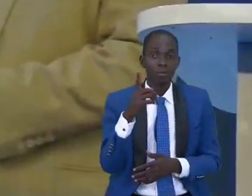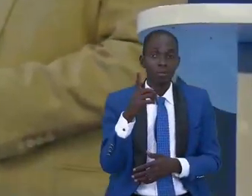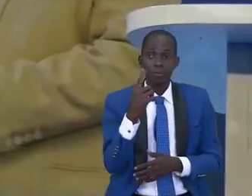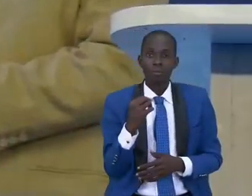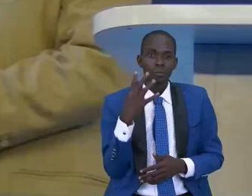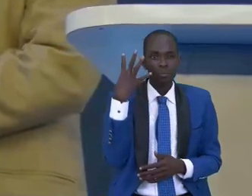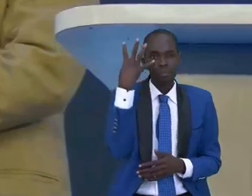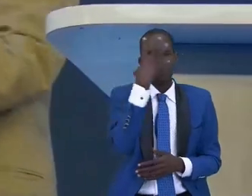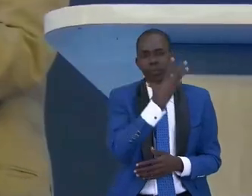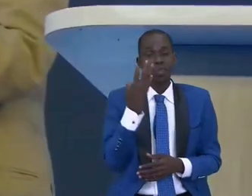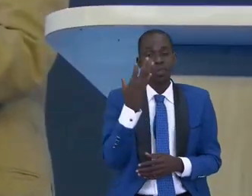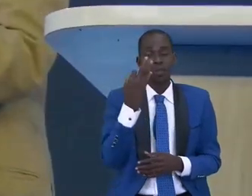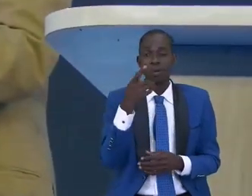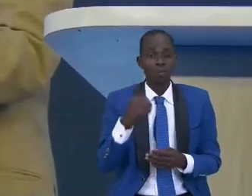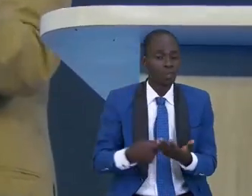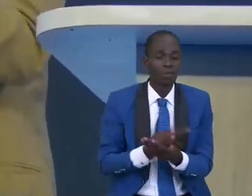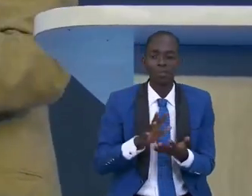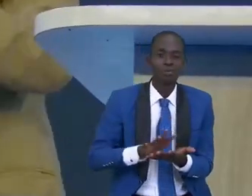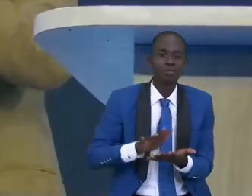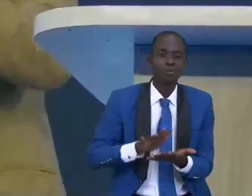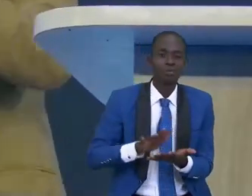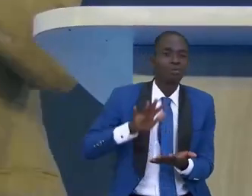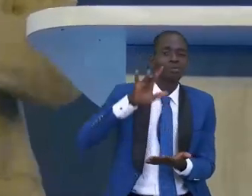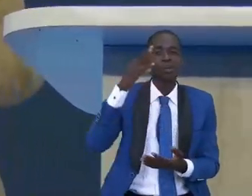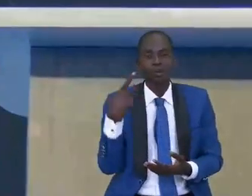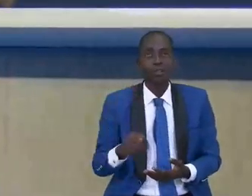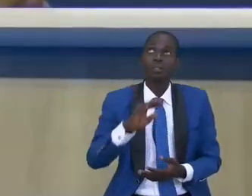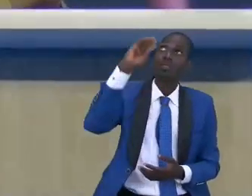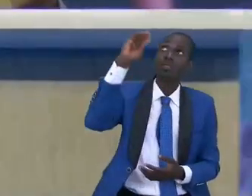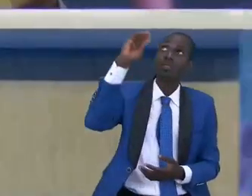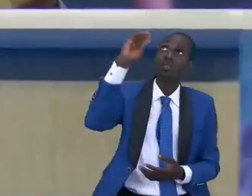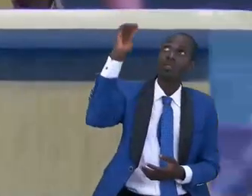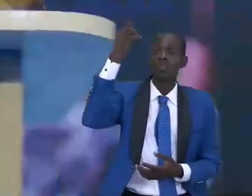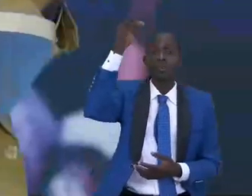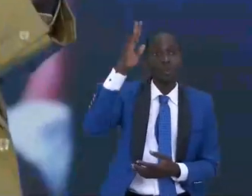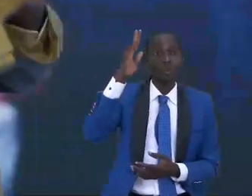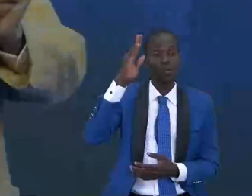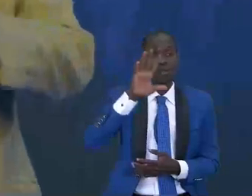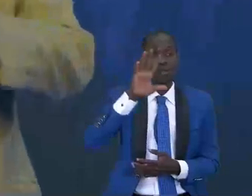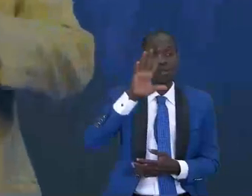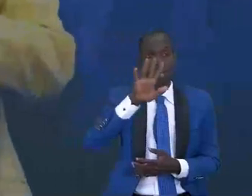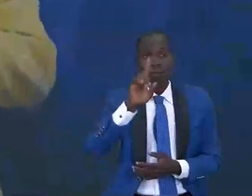La beauté de l'évangile, la gloire de la grâce de Dieu.